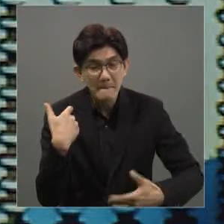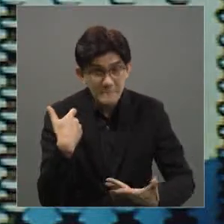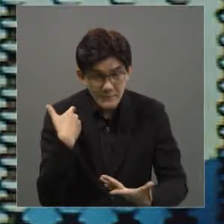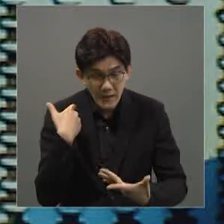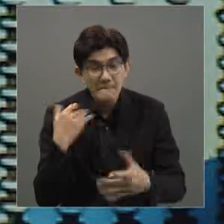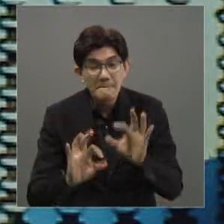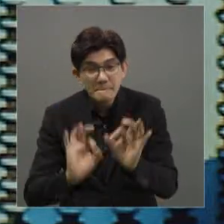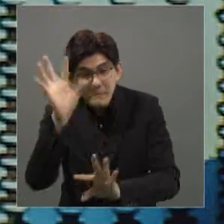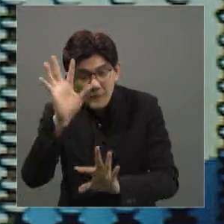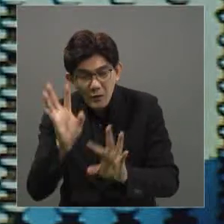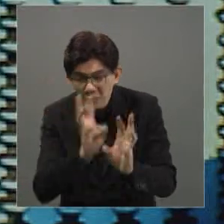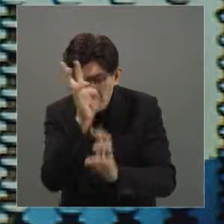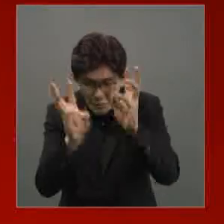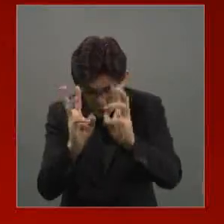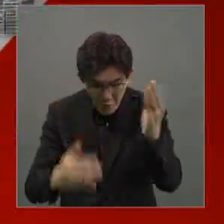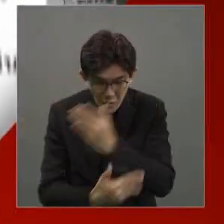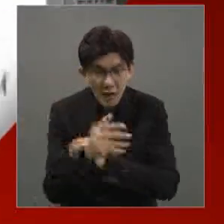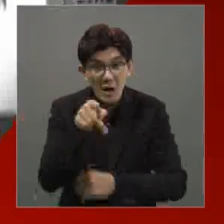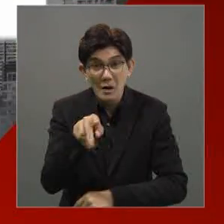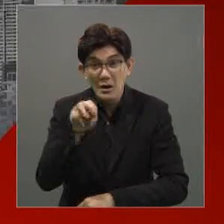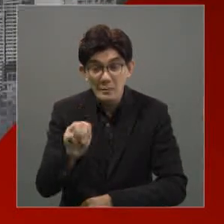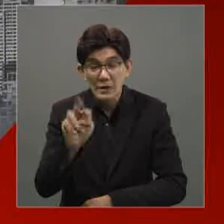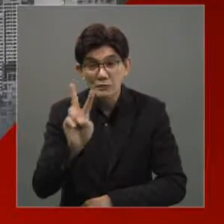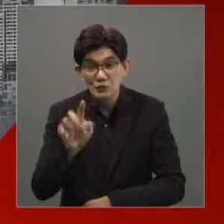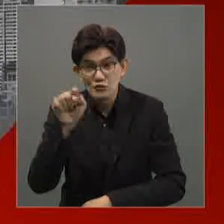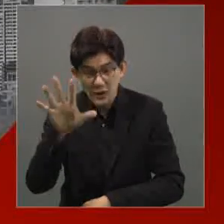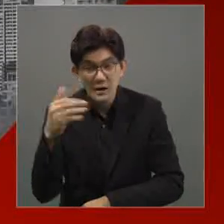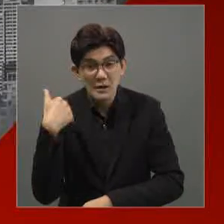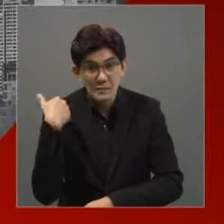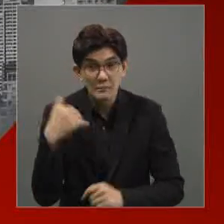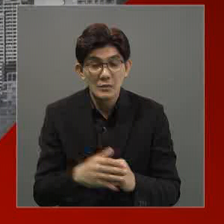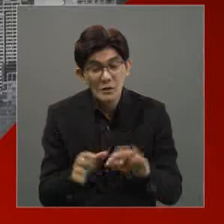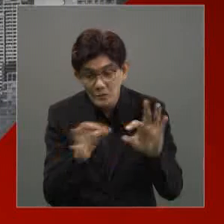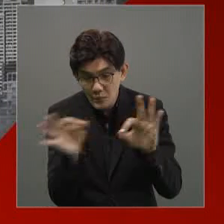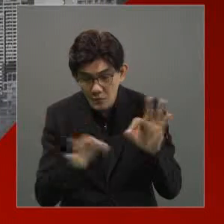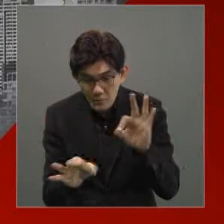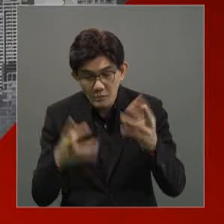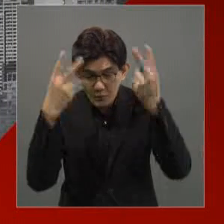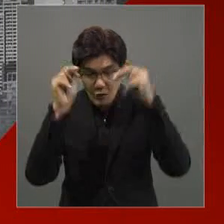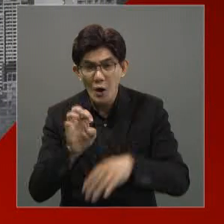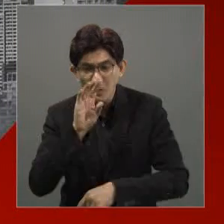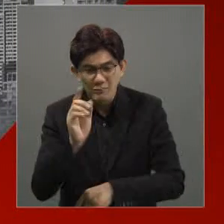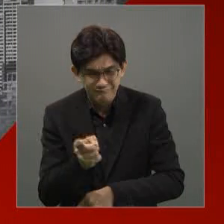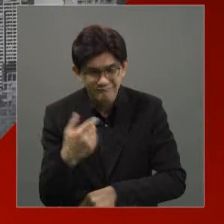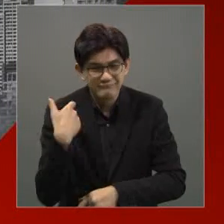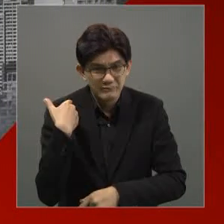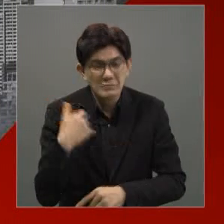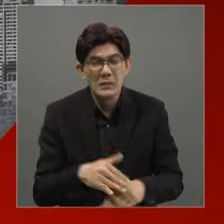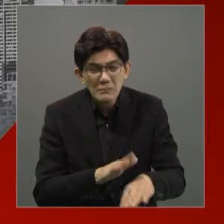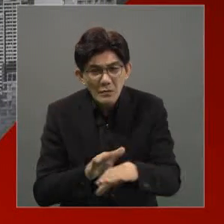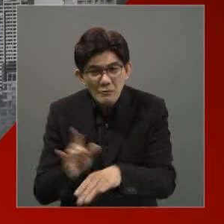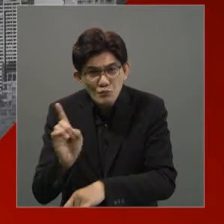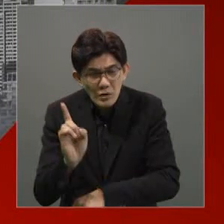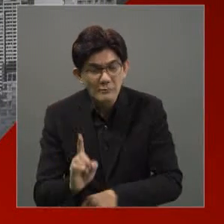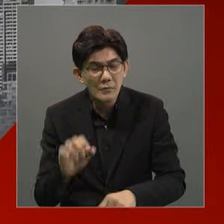2.5โดยท่านนายกฐมนตรีคุณเศรษฐาครับวันนี้ก็โพสต์ข้อความทั้งใน xทั้งใน Facebookครับก็ย้ำขอพี่น้องเกษตรกรอย่าเผา